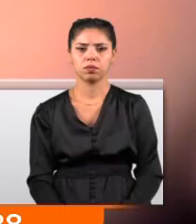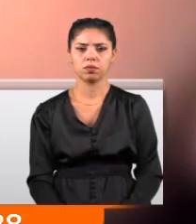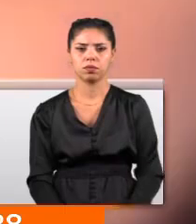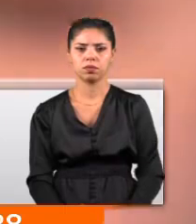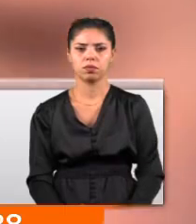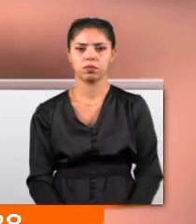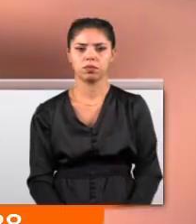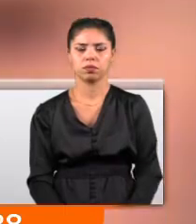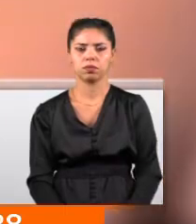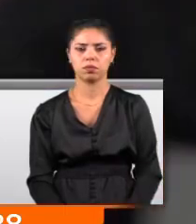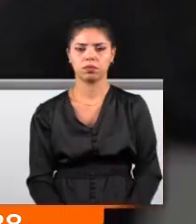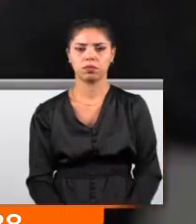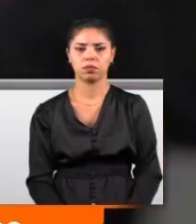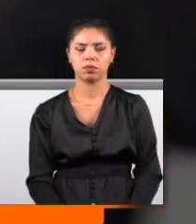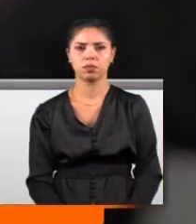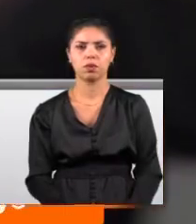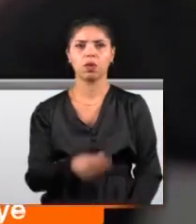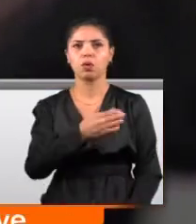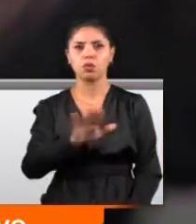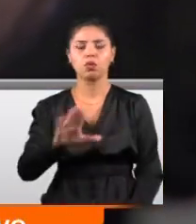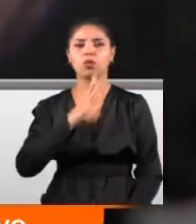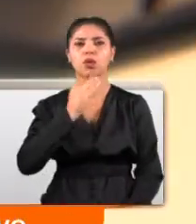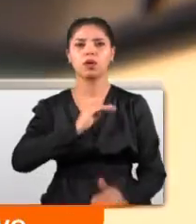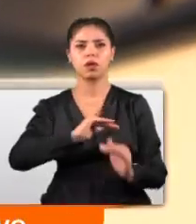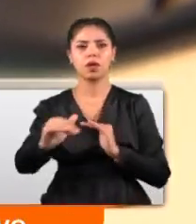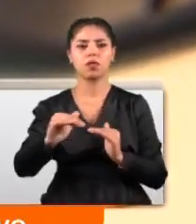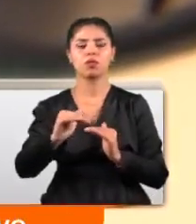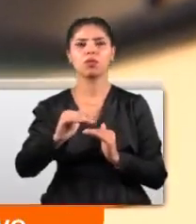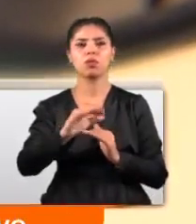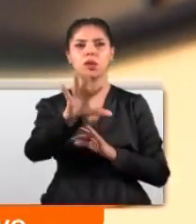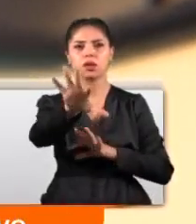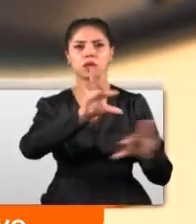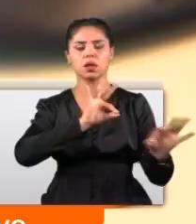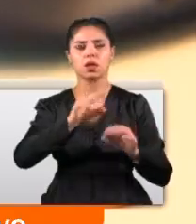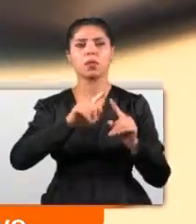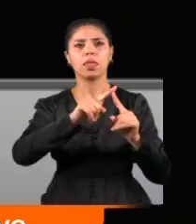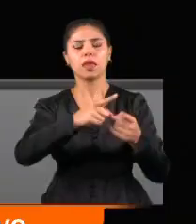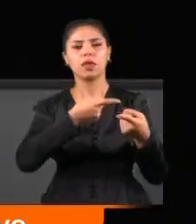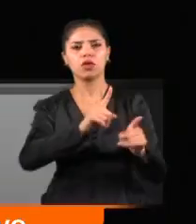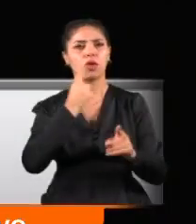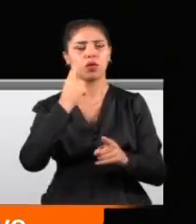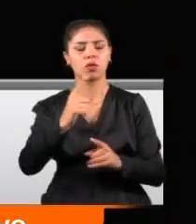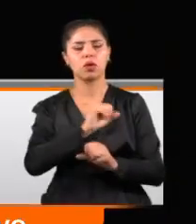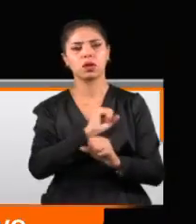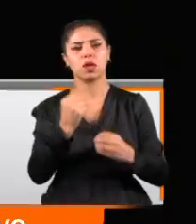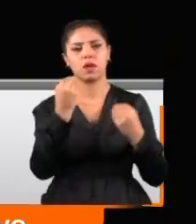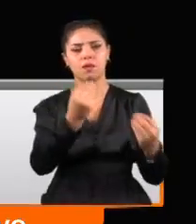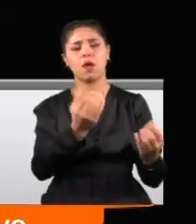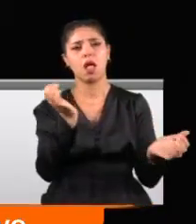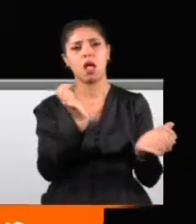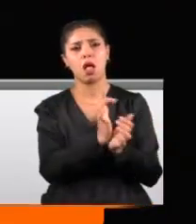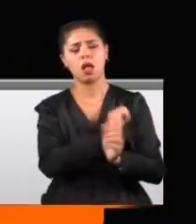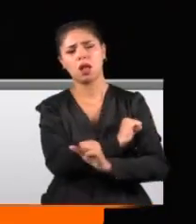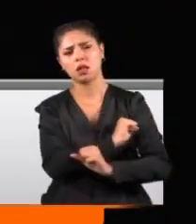benim yanımda duracak insanlar belli. Çocukları, gençleri kurban seçip tehdit ve şantajla ağlarına düşürüyor. Ailelerinden koparıncaya kadar